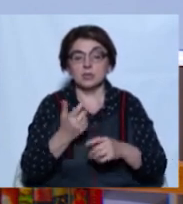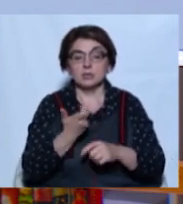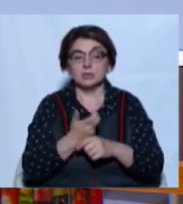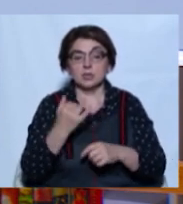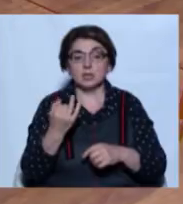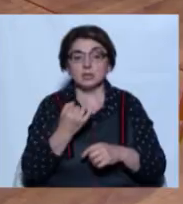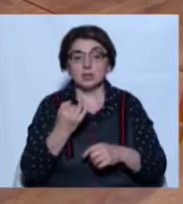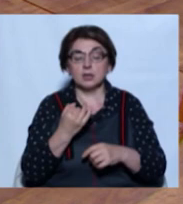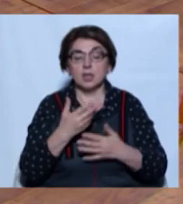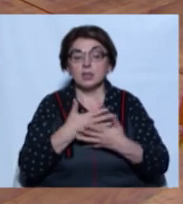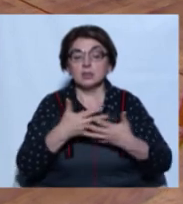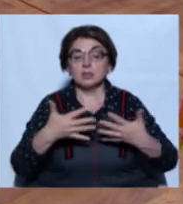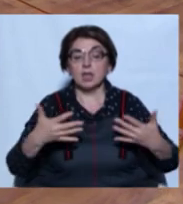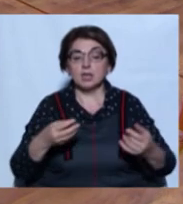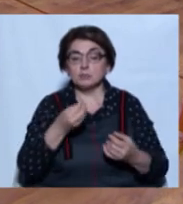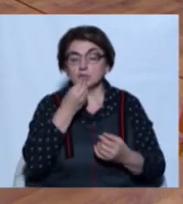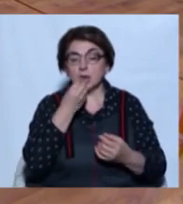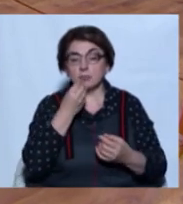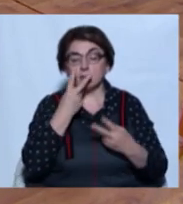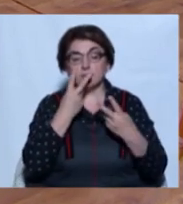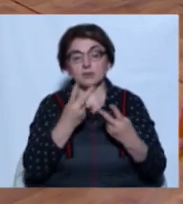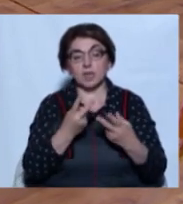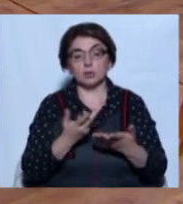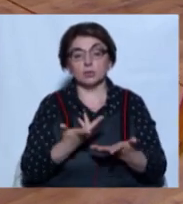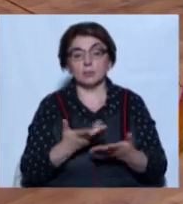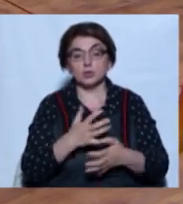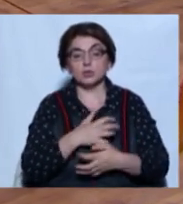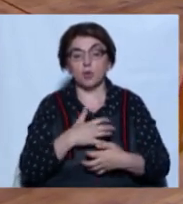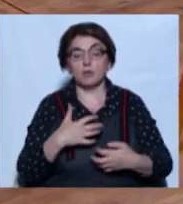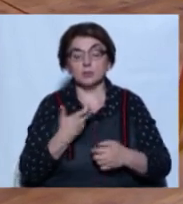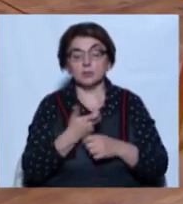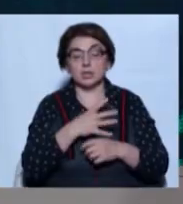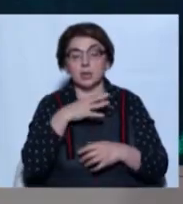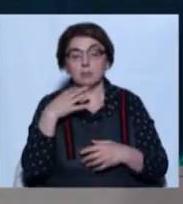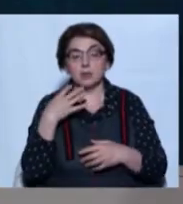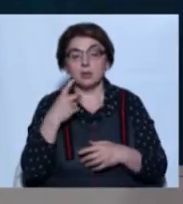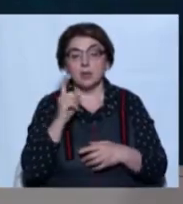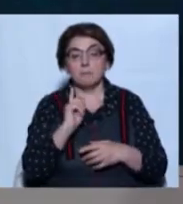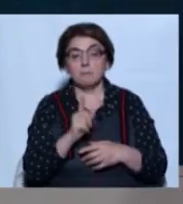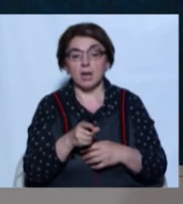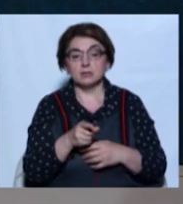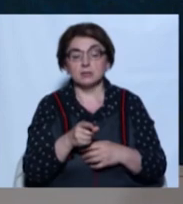საინტერესო არის ახლა ნაირმჭამელები განვიხილოთ. ნაირმჭამელი ცხოველები ძალიან ბევრია. მათ